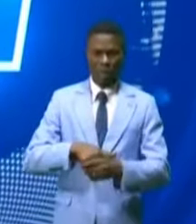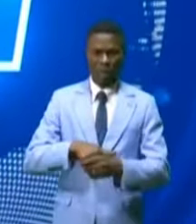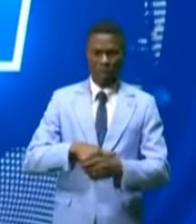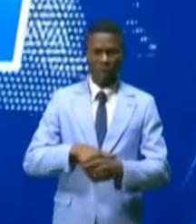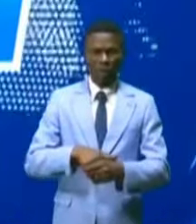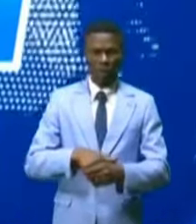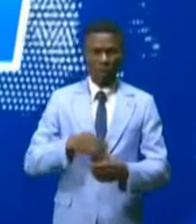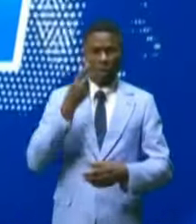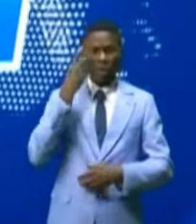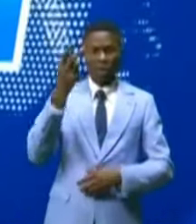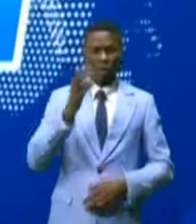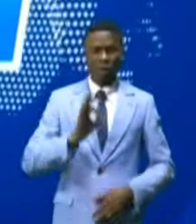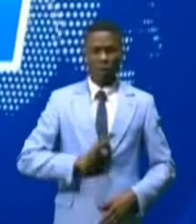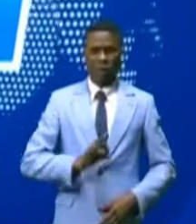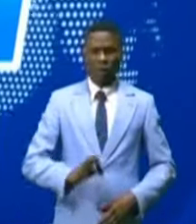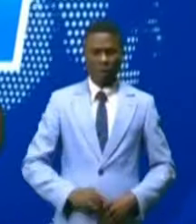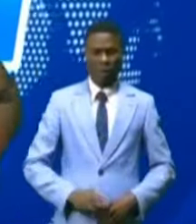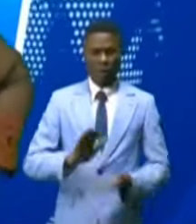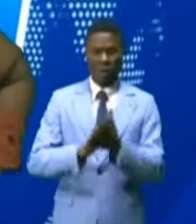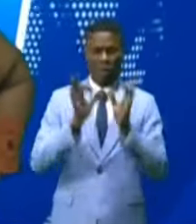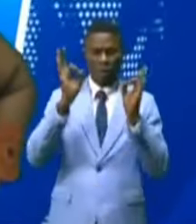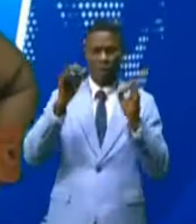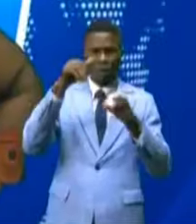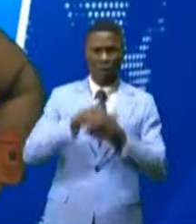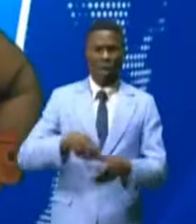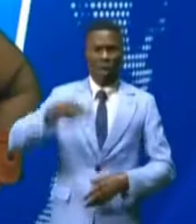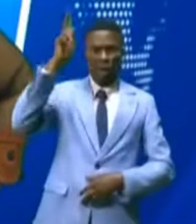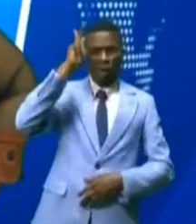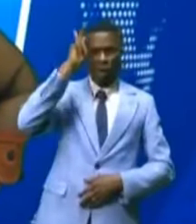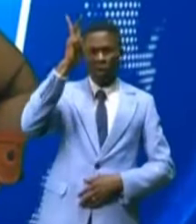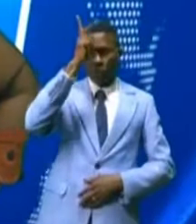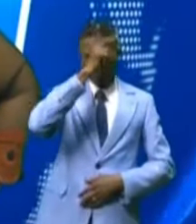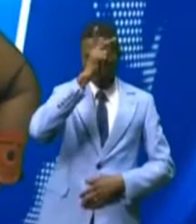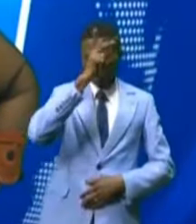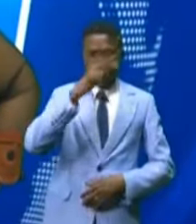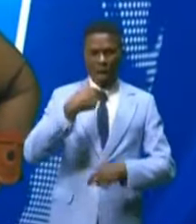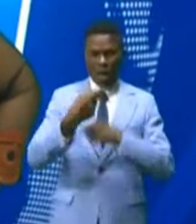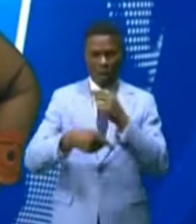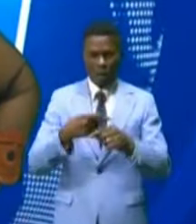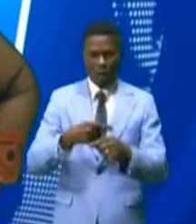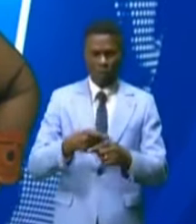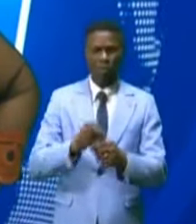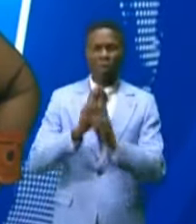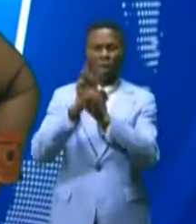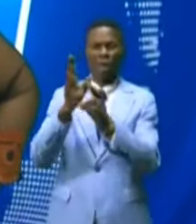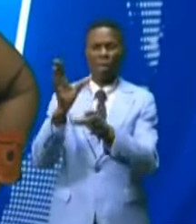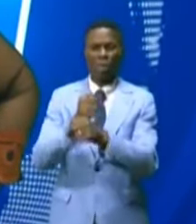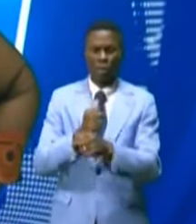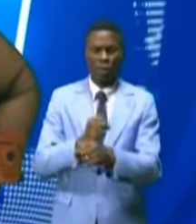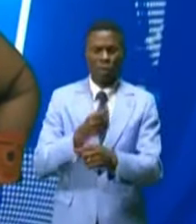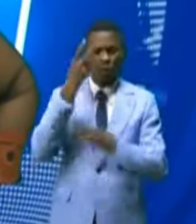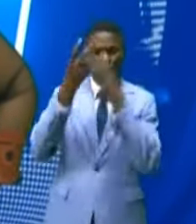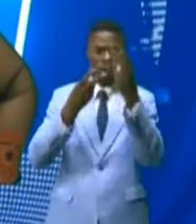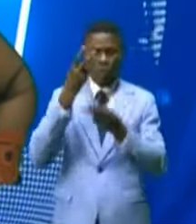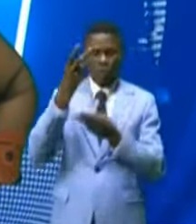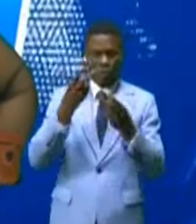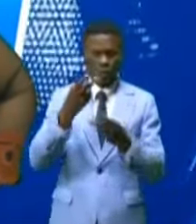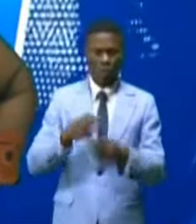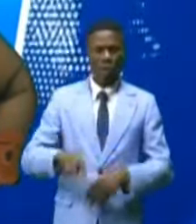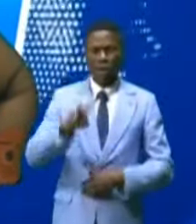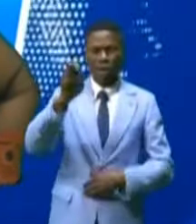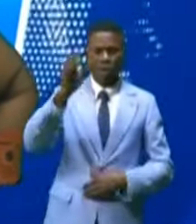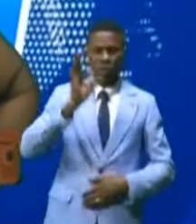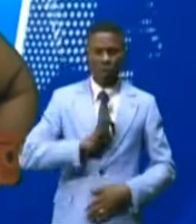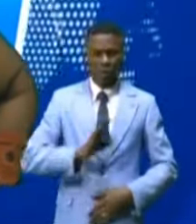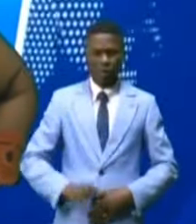Tshilombo. Vision Fachi, rénovée, basée dans le Haut-Katanga, a procédé à la restitution de cette mission diplomatique au sommet.